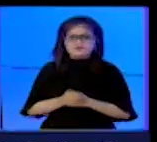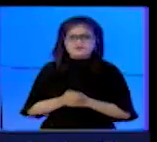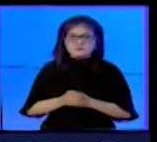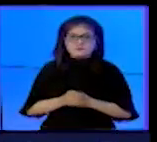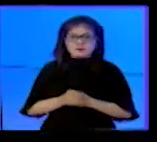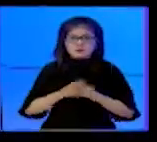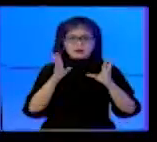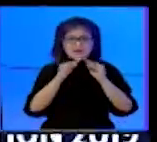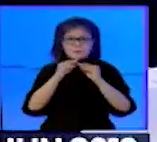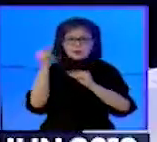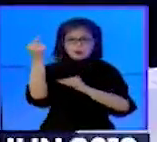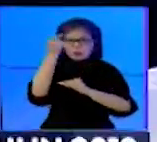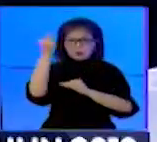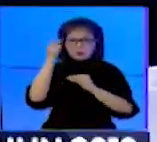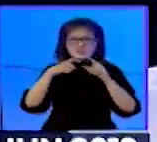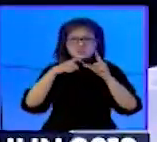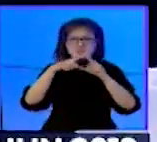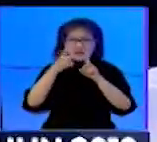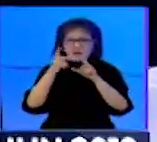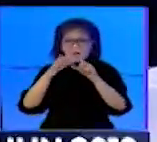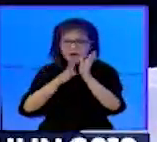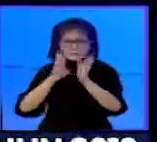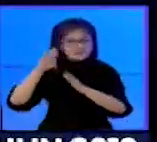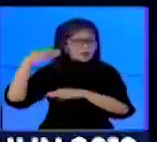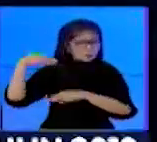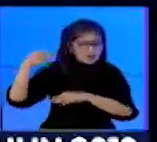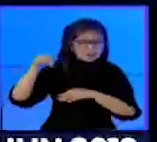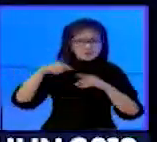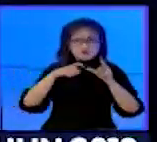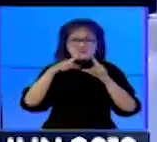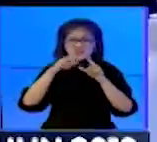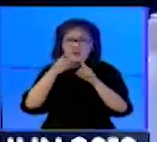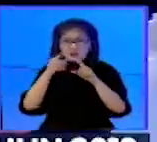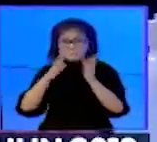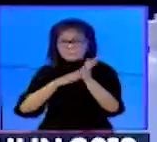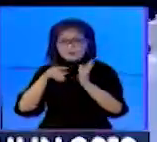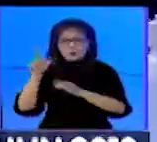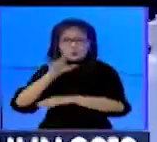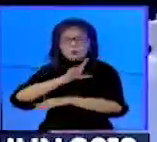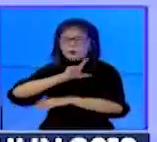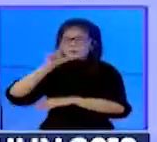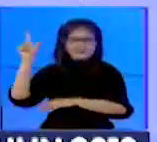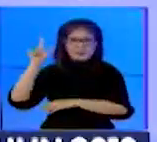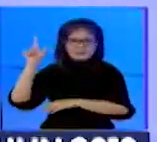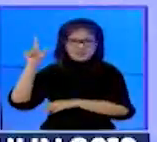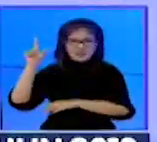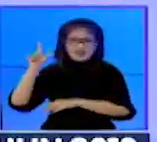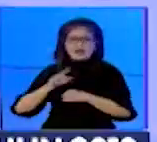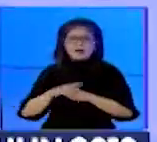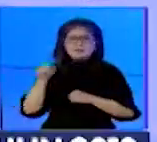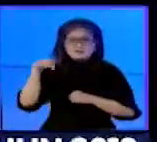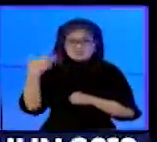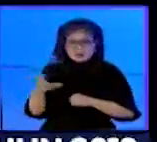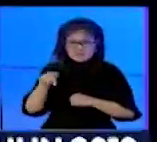Rapat umum pemegang saham tahunan dan rapat umum pemegang saham luar biasa PT MNC Studios International TBK mencatatkan kinerja yang